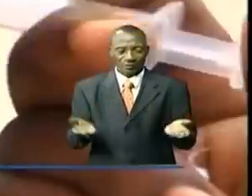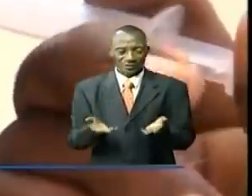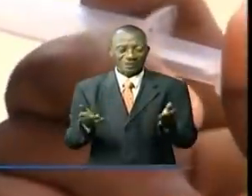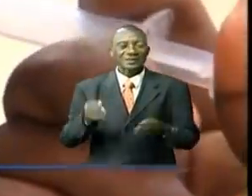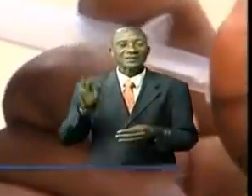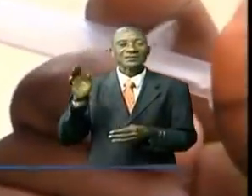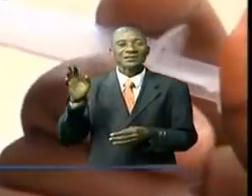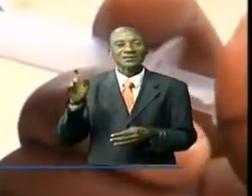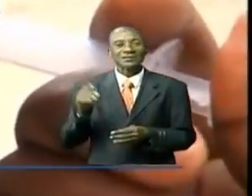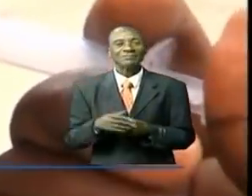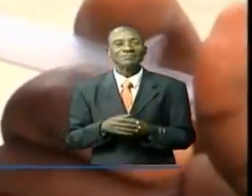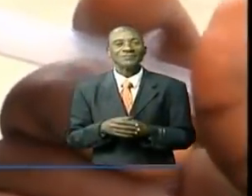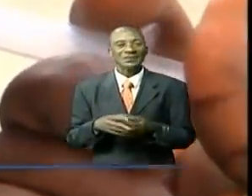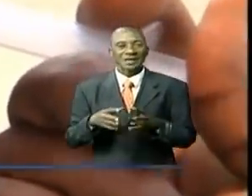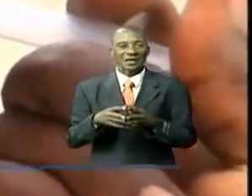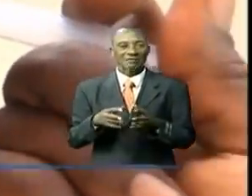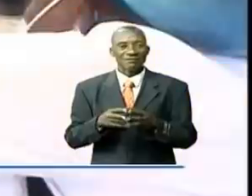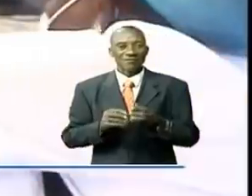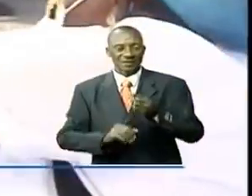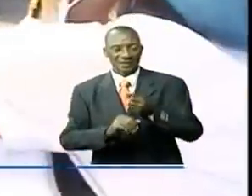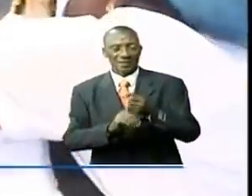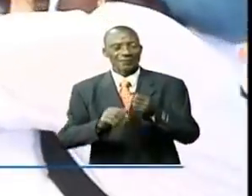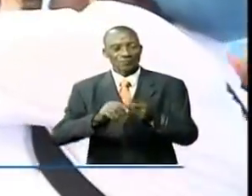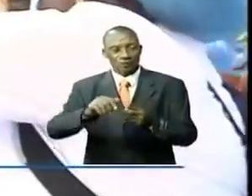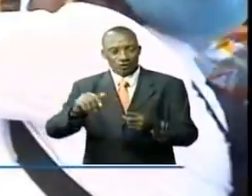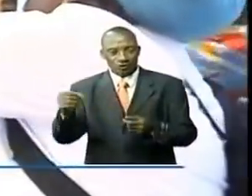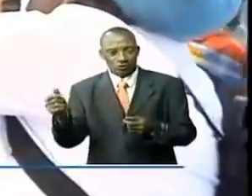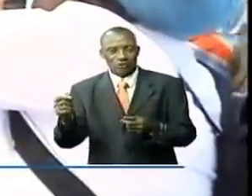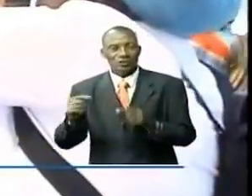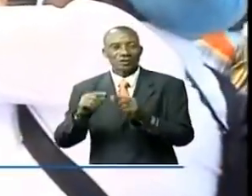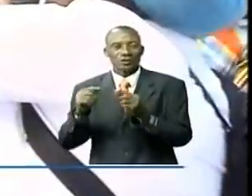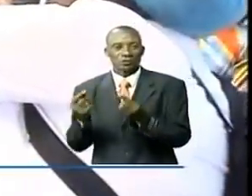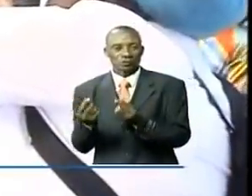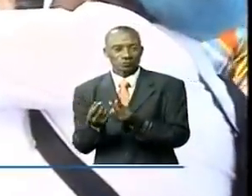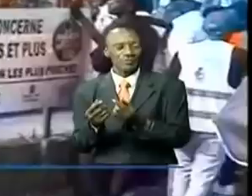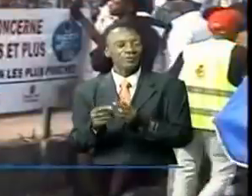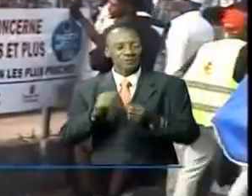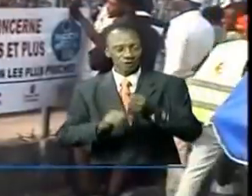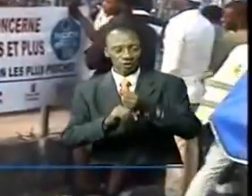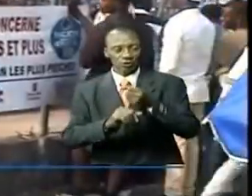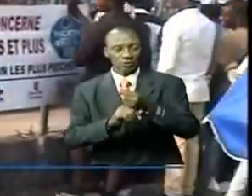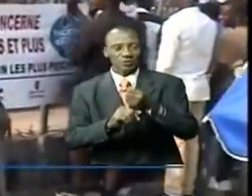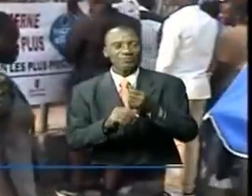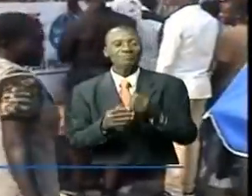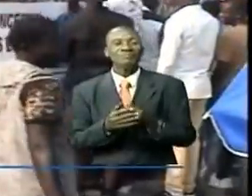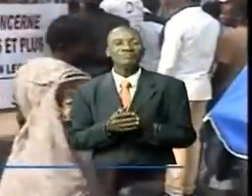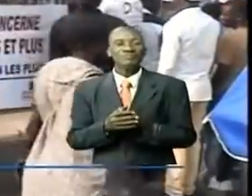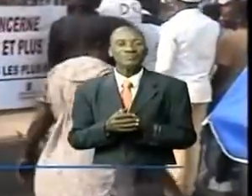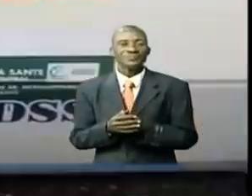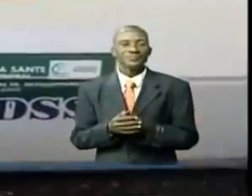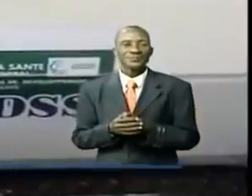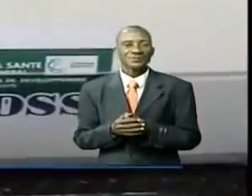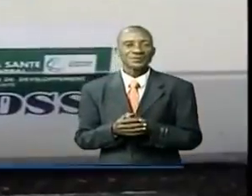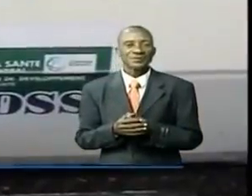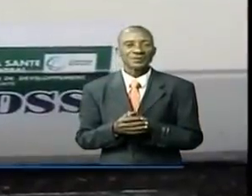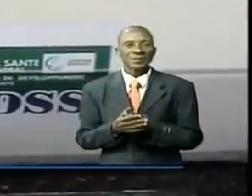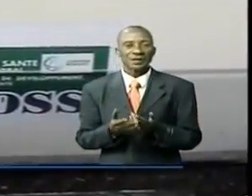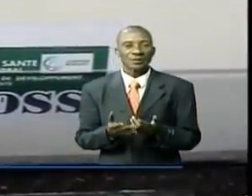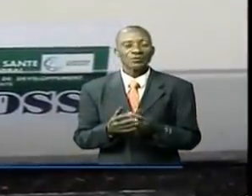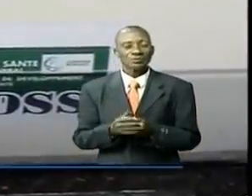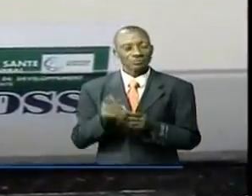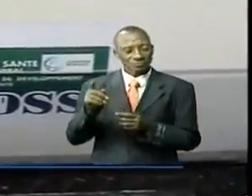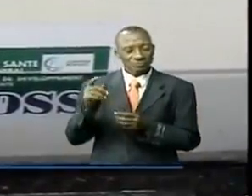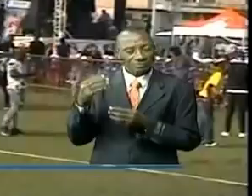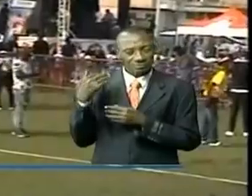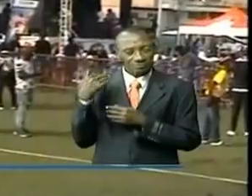technique de Breakstore Action et MWAT sous le financement de l'USAID. Ce dimanche 8 mai, le PEV a saisi l'opportunité